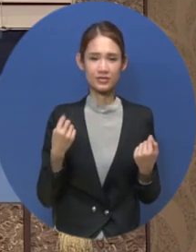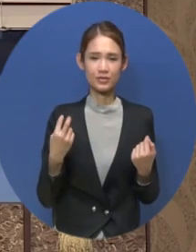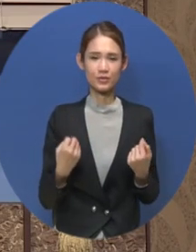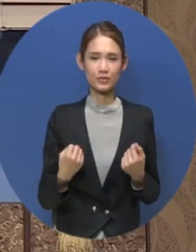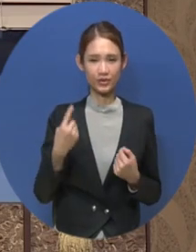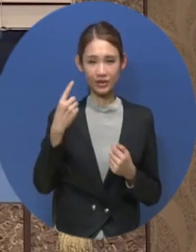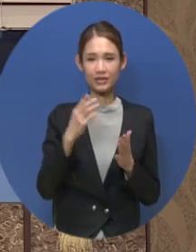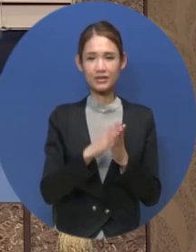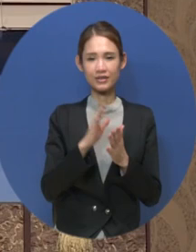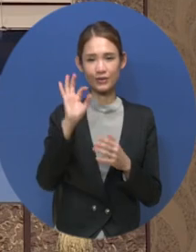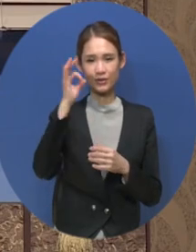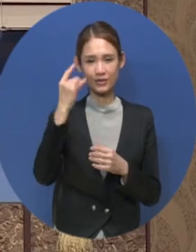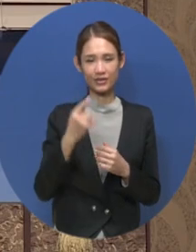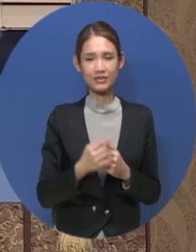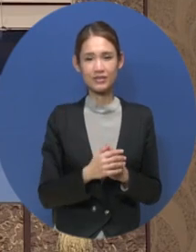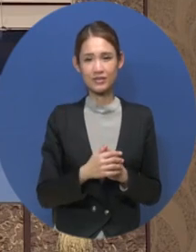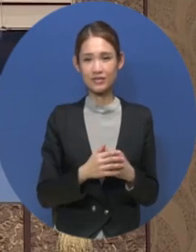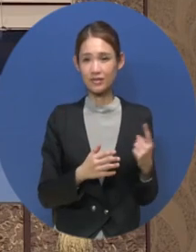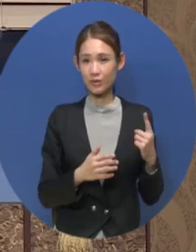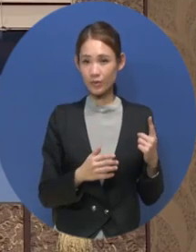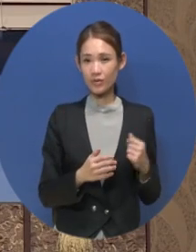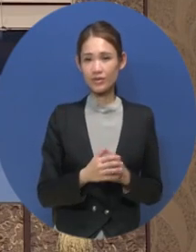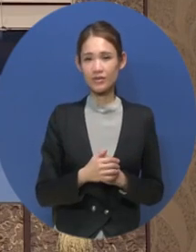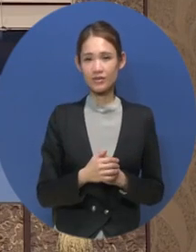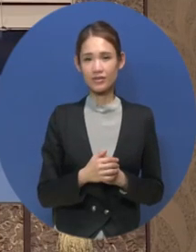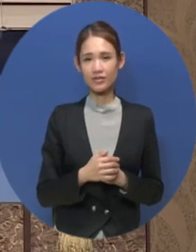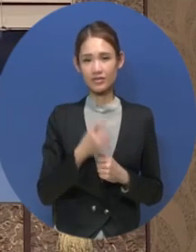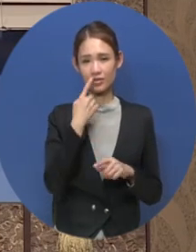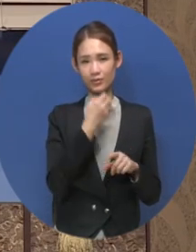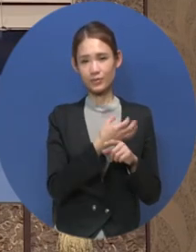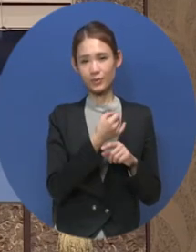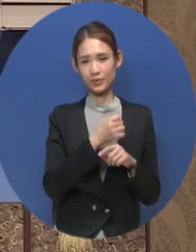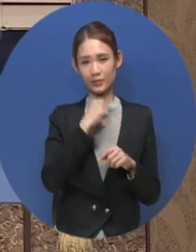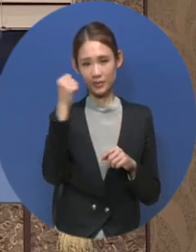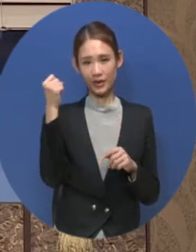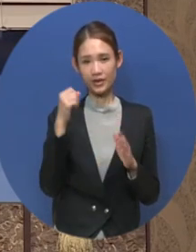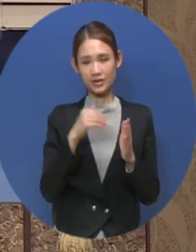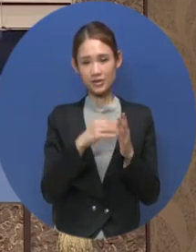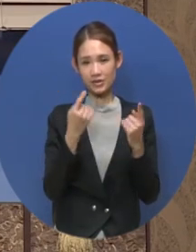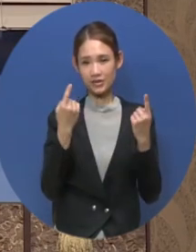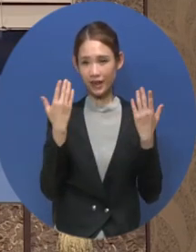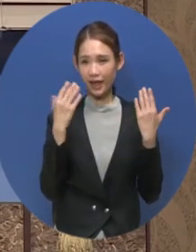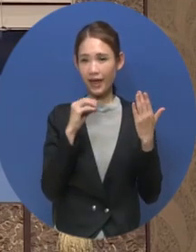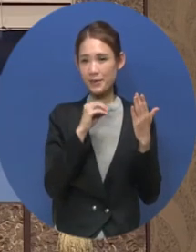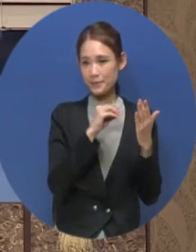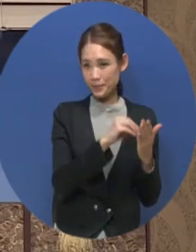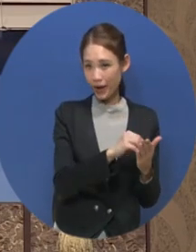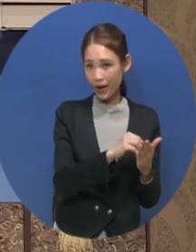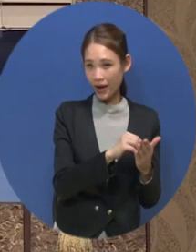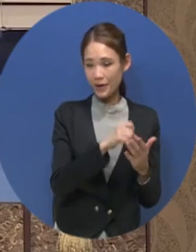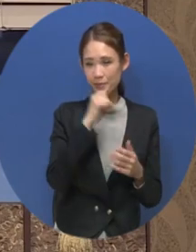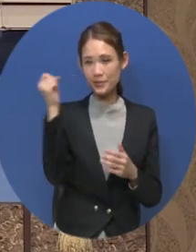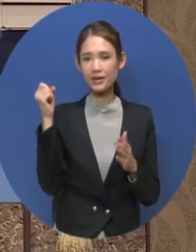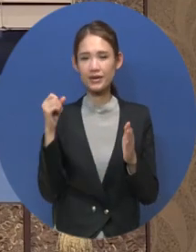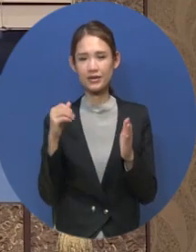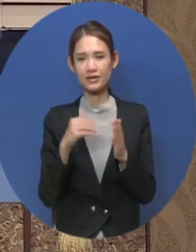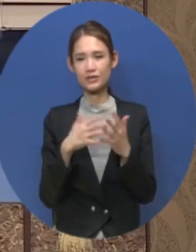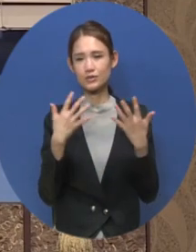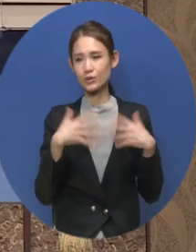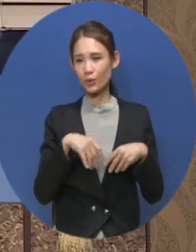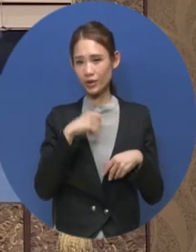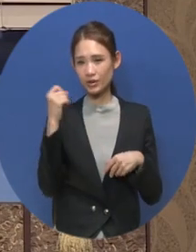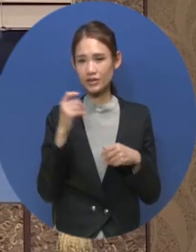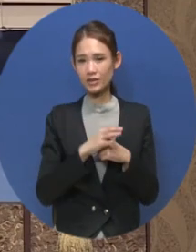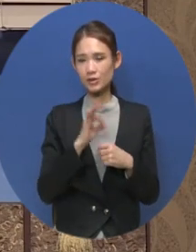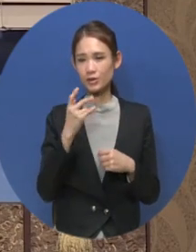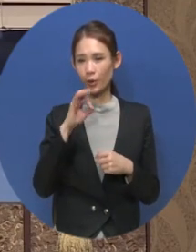다른 계기가 제가 찾아왔었죠. 어떤 이제 메달을 땄기 때문에 네. 대학을 갈 수 있는 특례 입학 조건이 또 돼서 제가 그 이후에